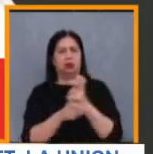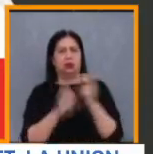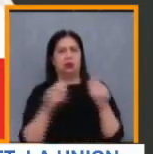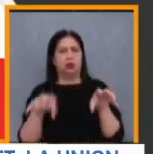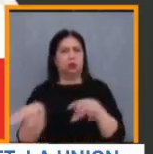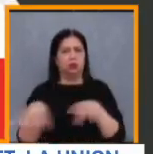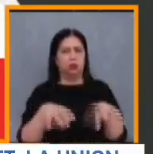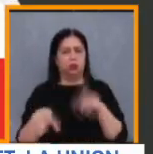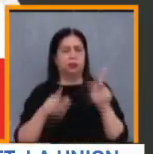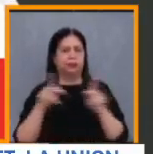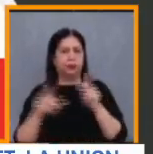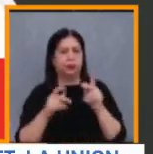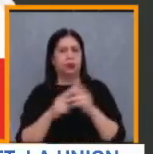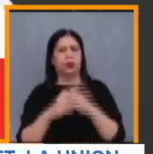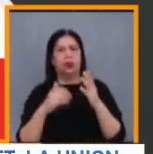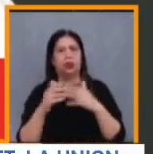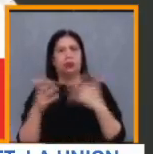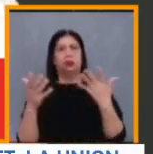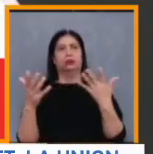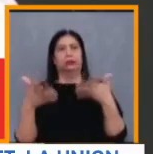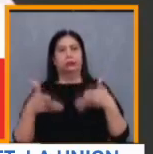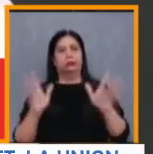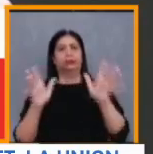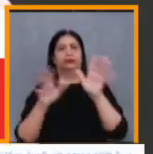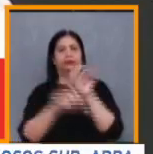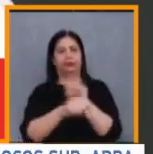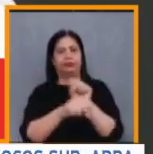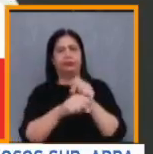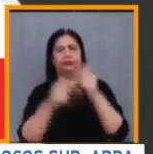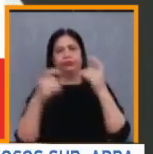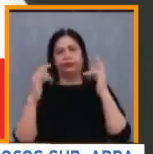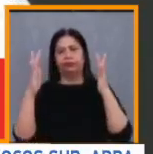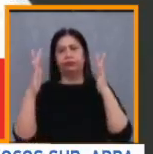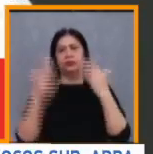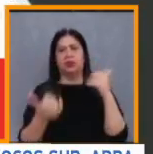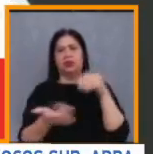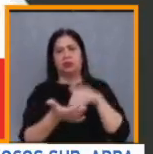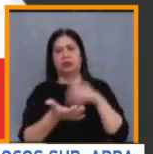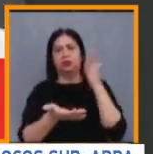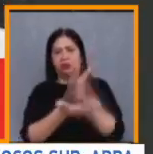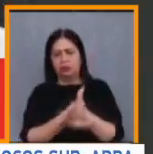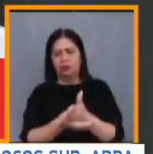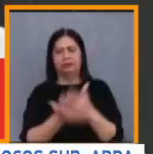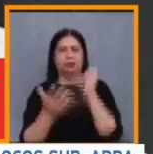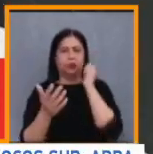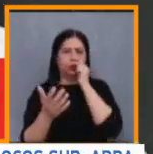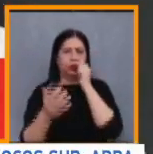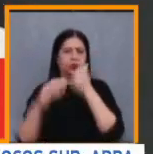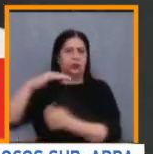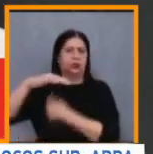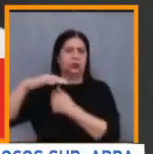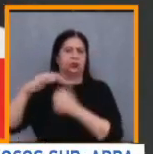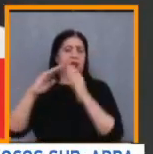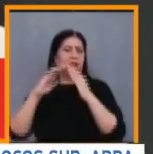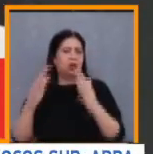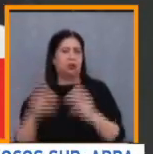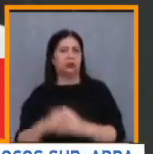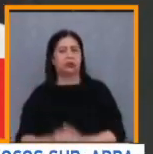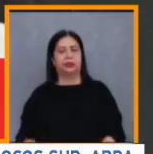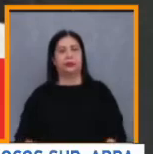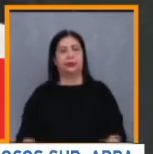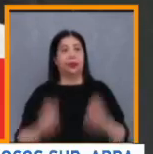Imbis magkakatrabaho ulit, yan, hihinto na naman. Doon na naman lagi sa bahay. Exercise, kumain ng